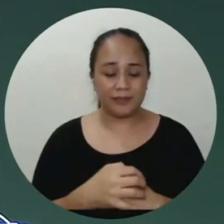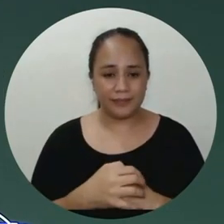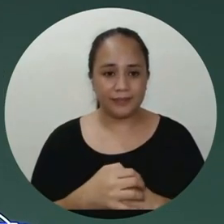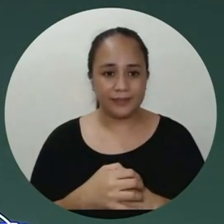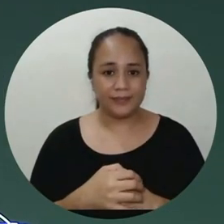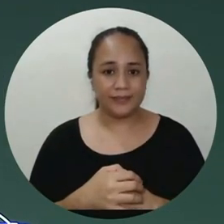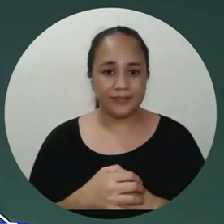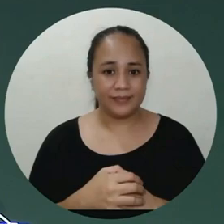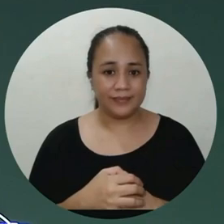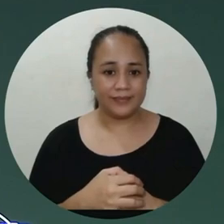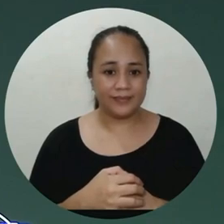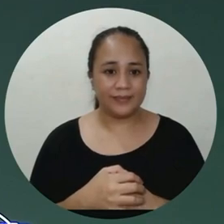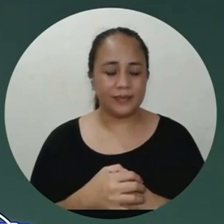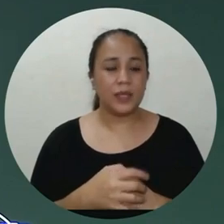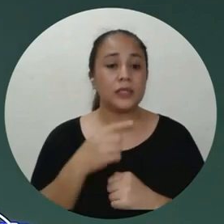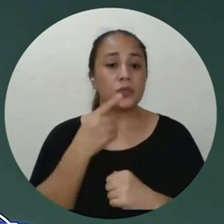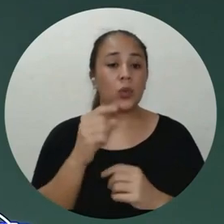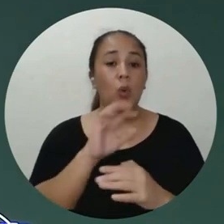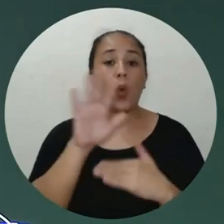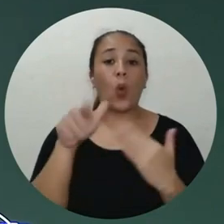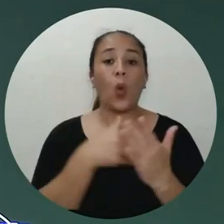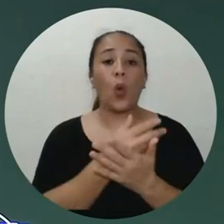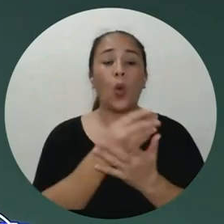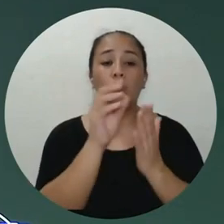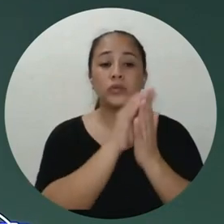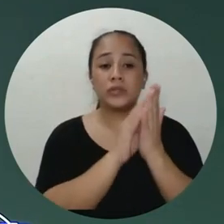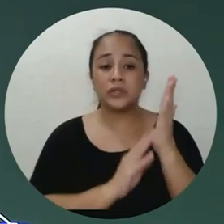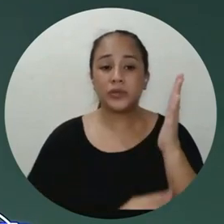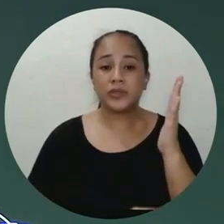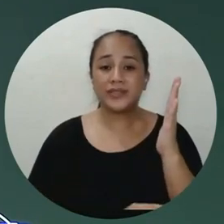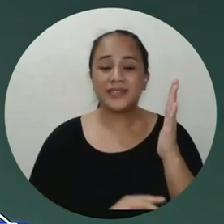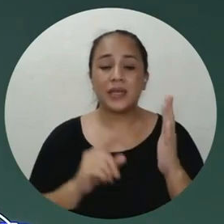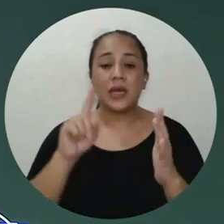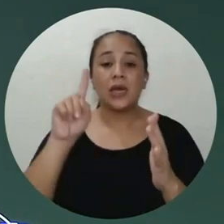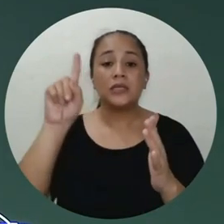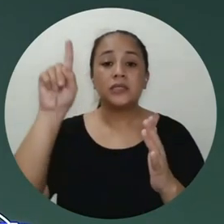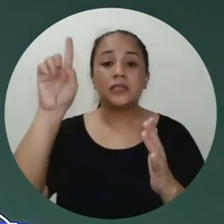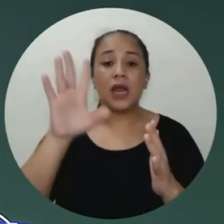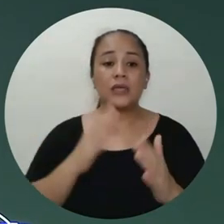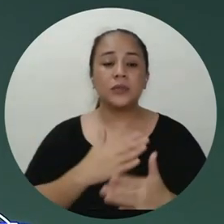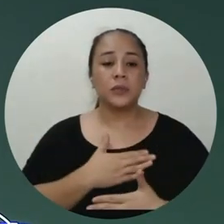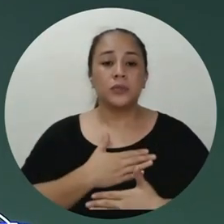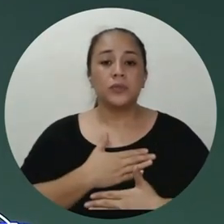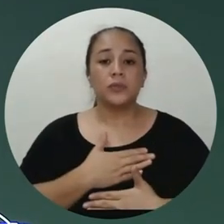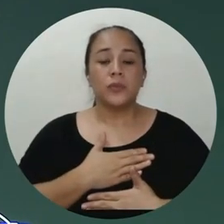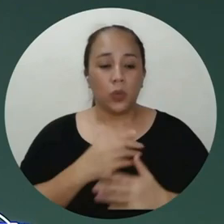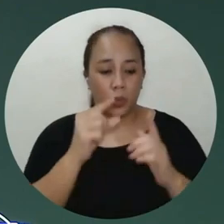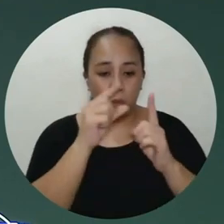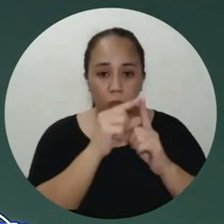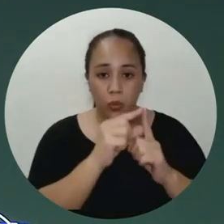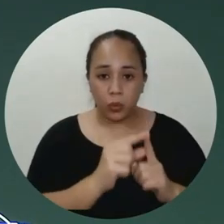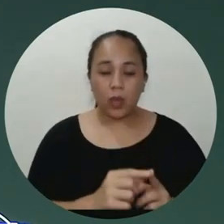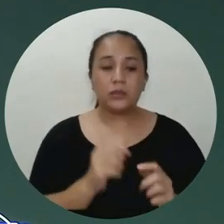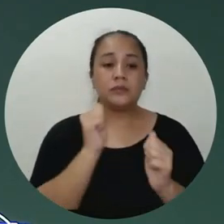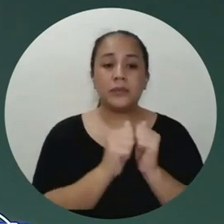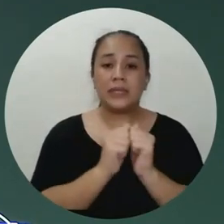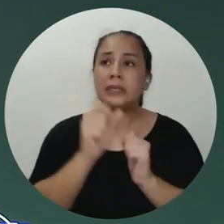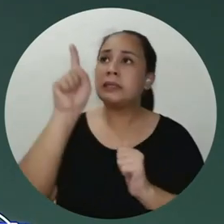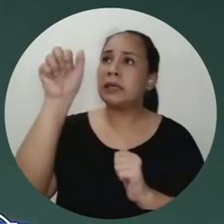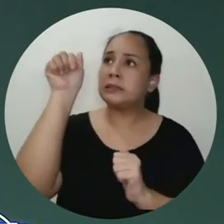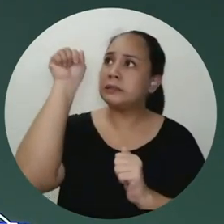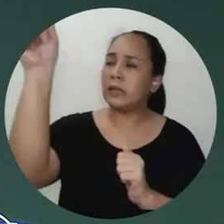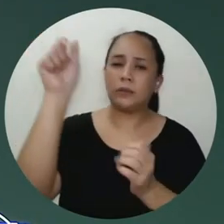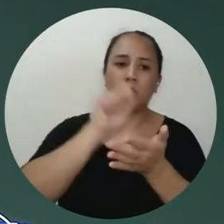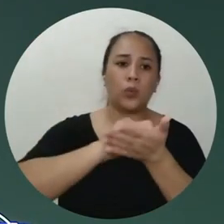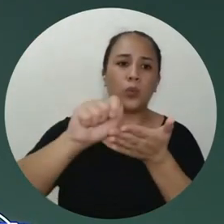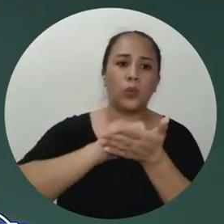것으로 그랬어요. It said all scripture is God-breathed. 하나님이 직접 쓰신 거다 이 말이요. It means that it was God himself who wrote the 그래서 우리는 뭐